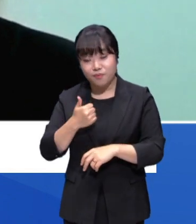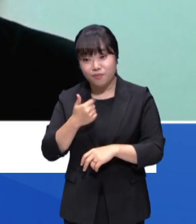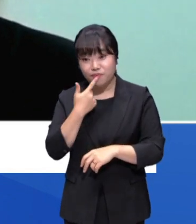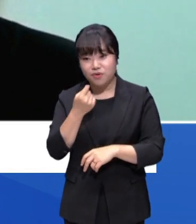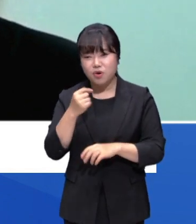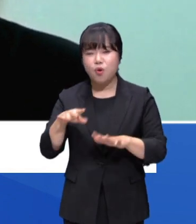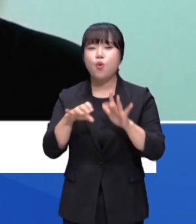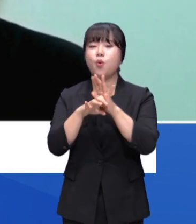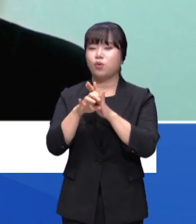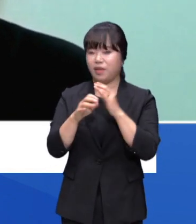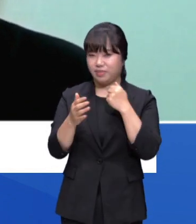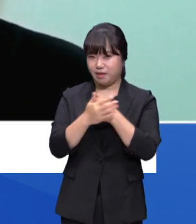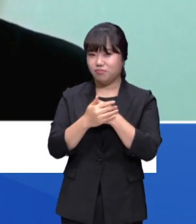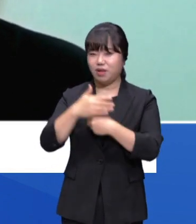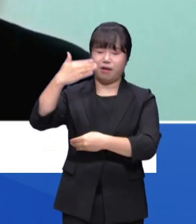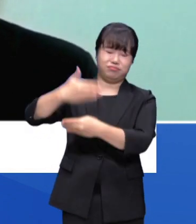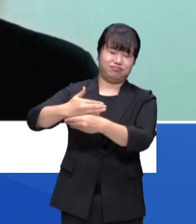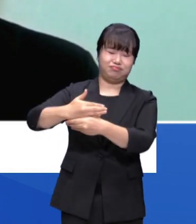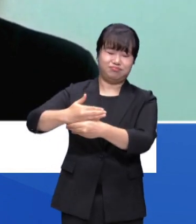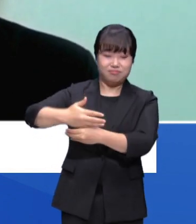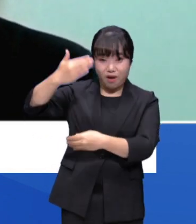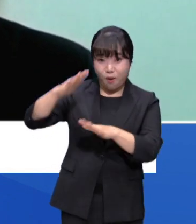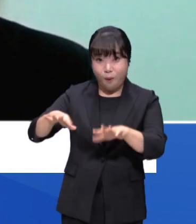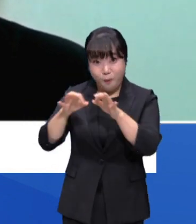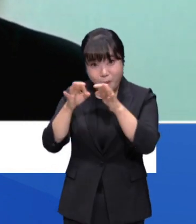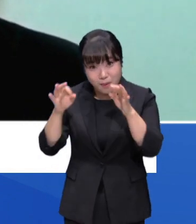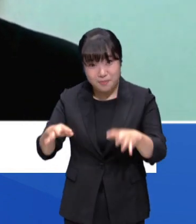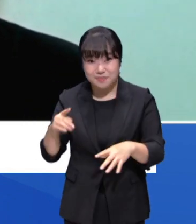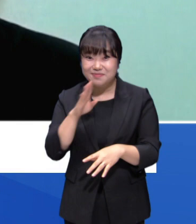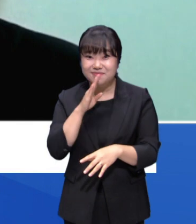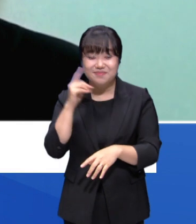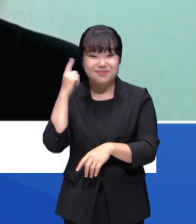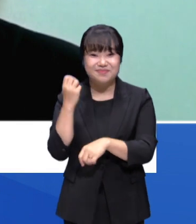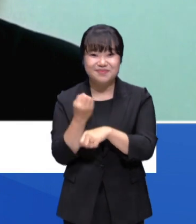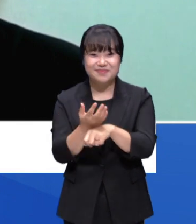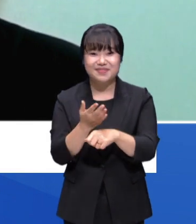장기화로 오랜만에 선보인 올해 가곡제 간단히 소개를 좀 해주시죠.